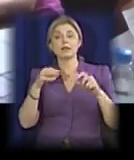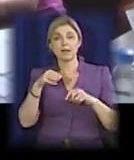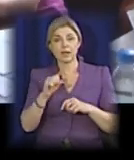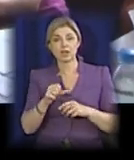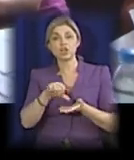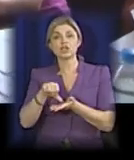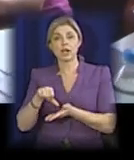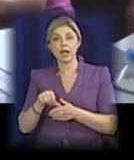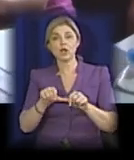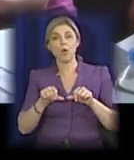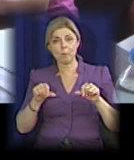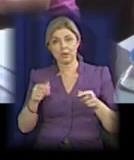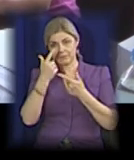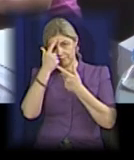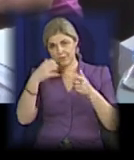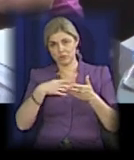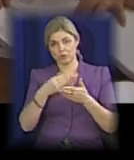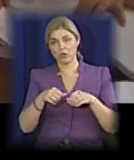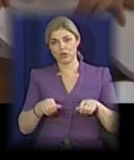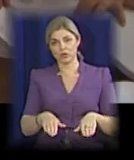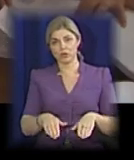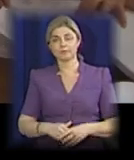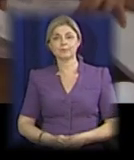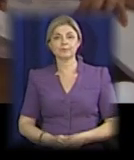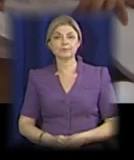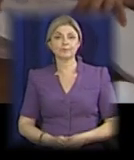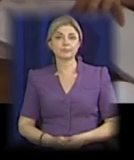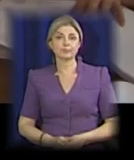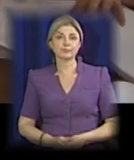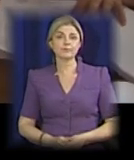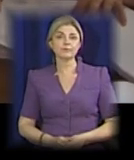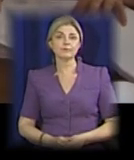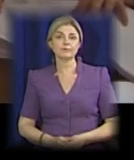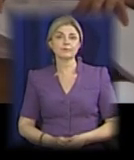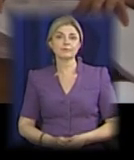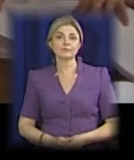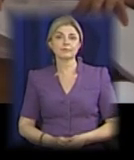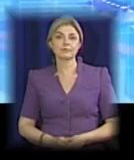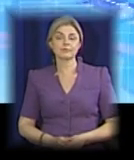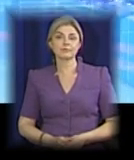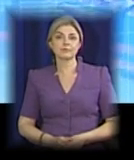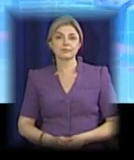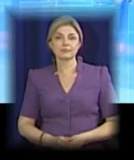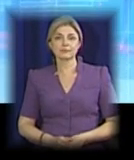комісії оголосять своє рішення. Світлана Кльосова, Ігор Чорний, телевізійні новини Миколаївщини.